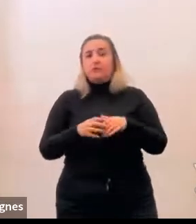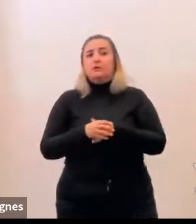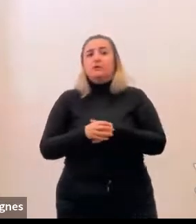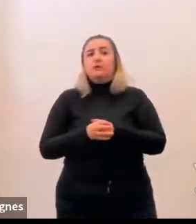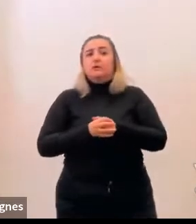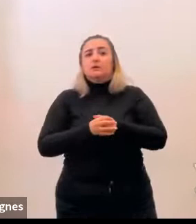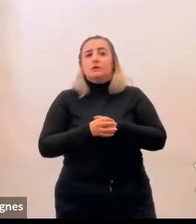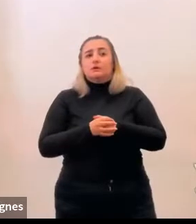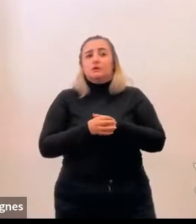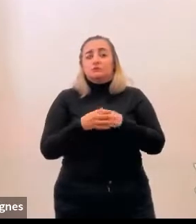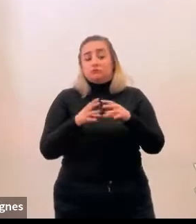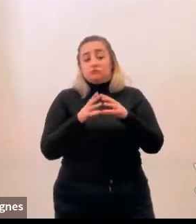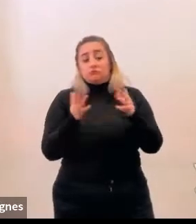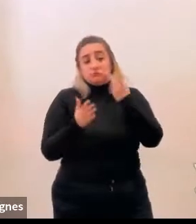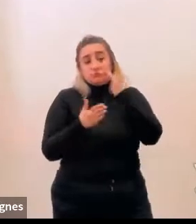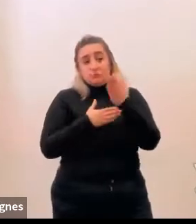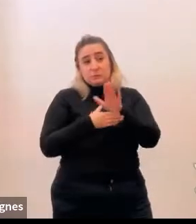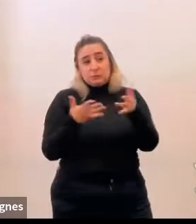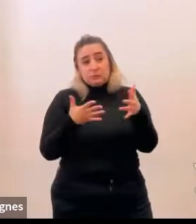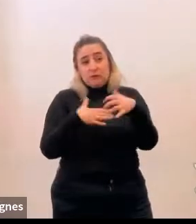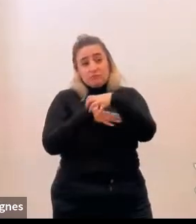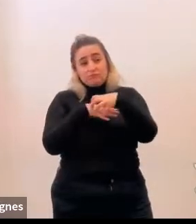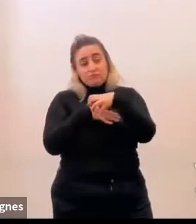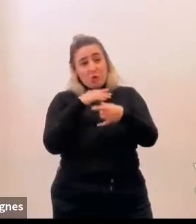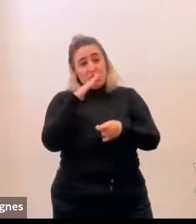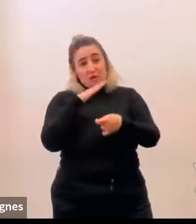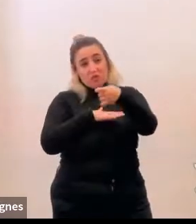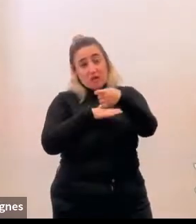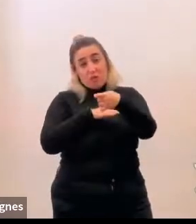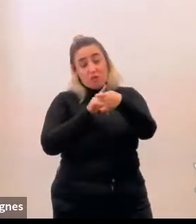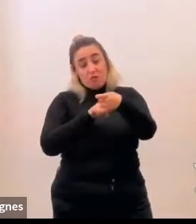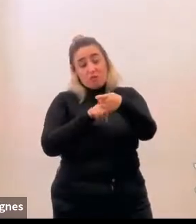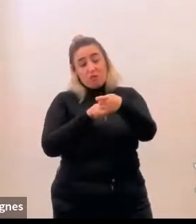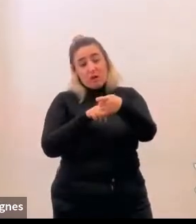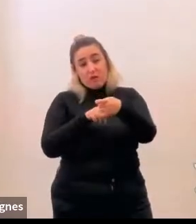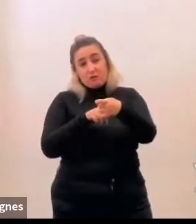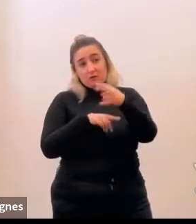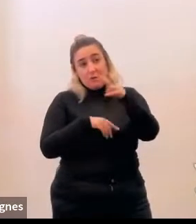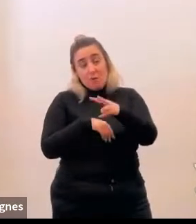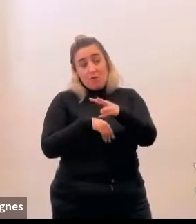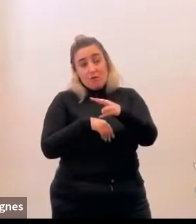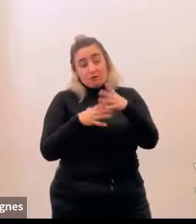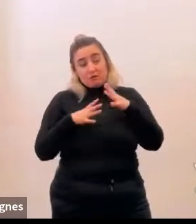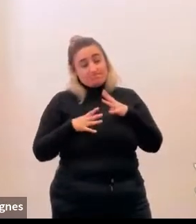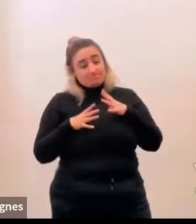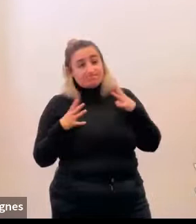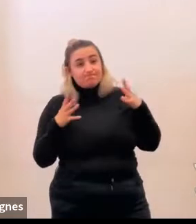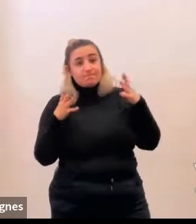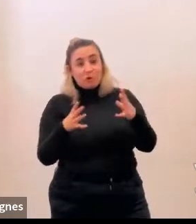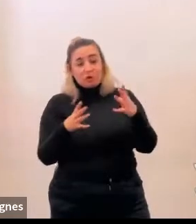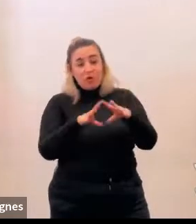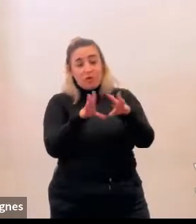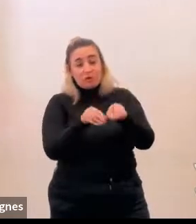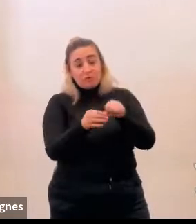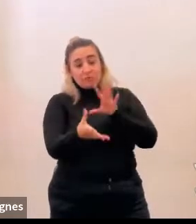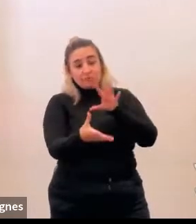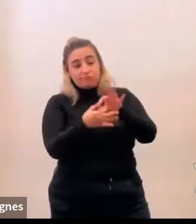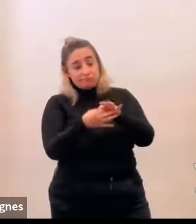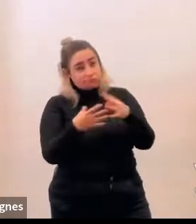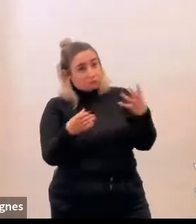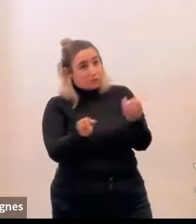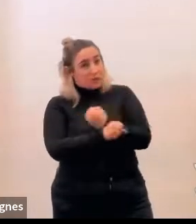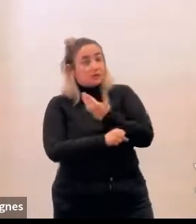si cela était nécessaire, la capacité du pôle éducation à s'engager auprès des familles